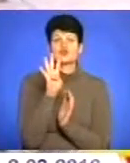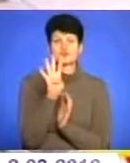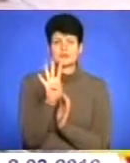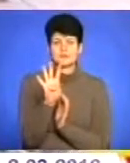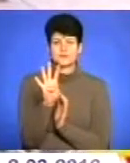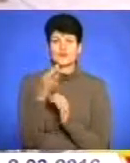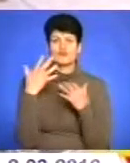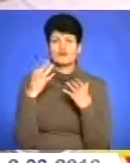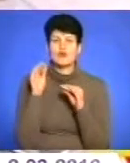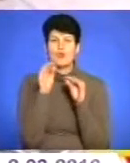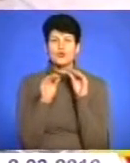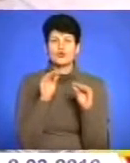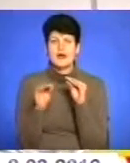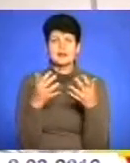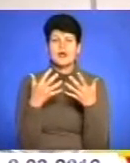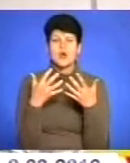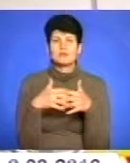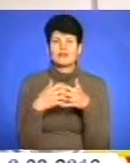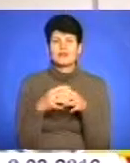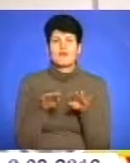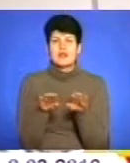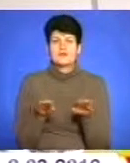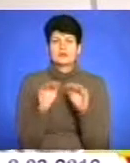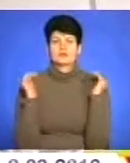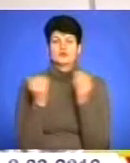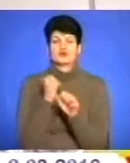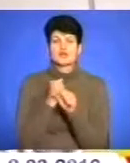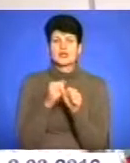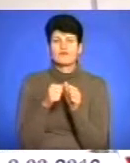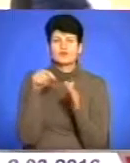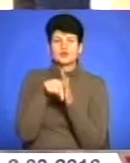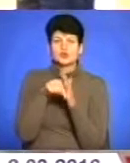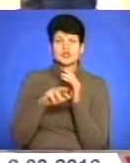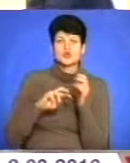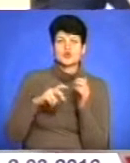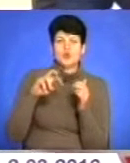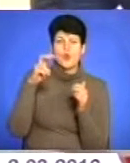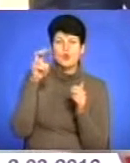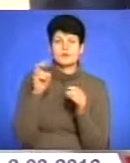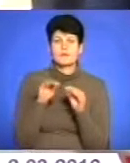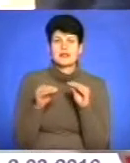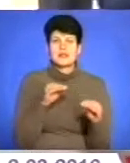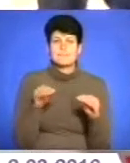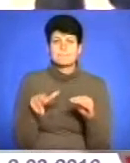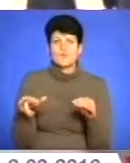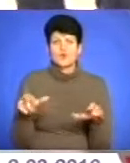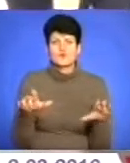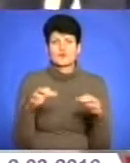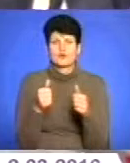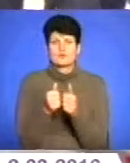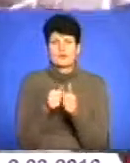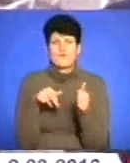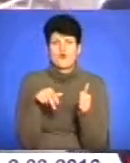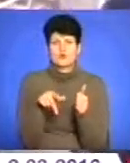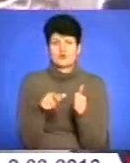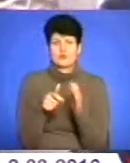Уже вмонтували обладнання у плавальному басейні, зробили внутрішні сходи, душові та опалення і вклали бруківку біля центрального входу до приміщення.